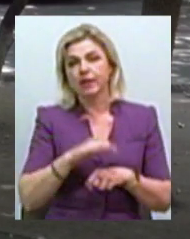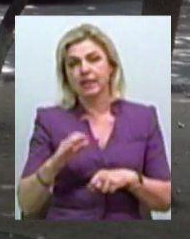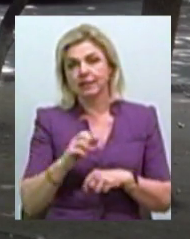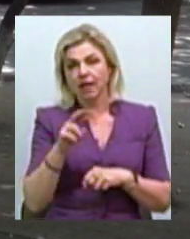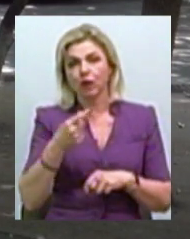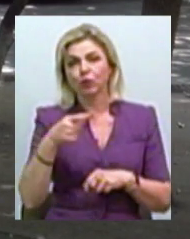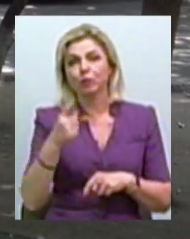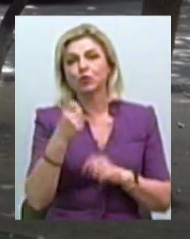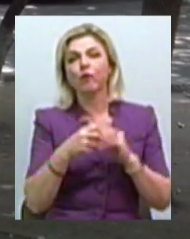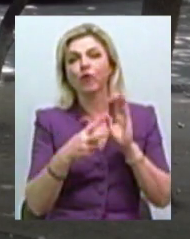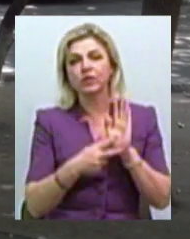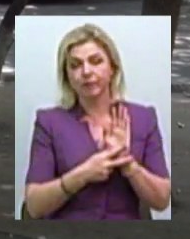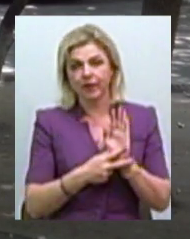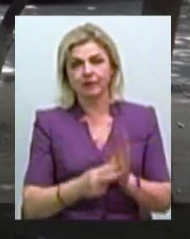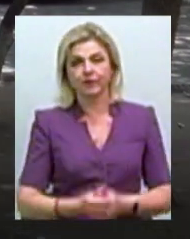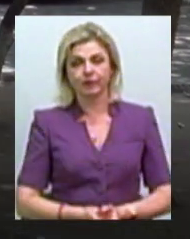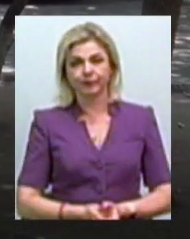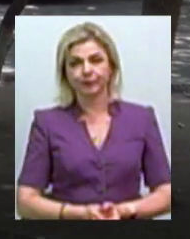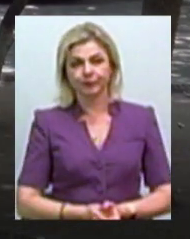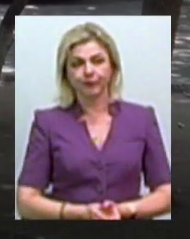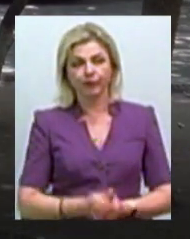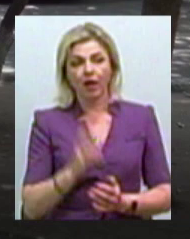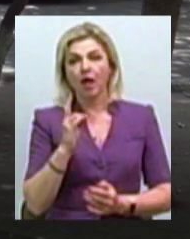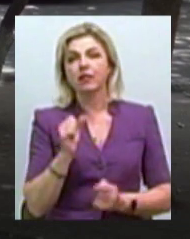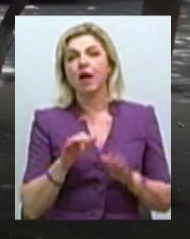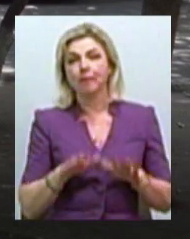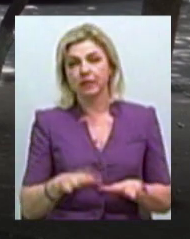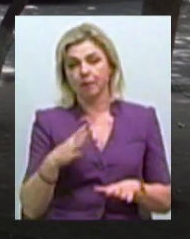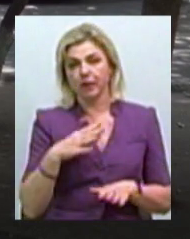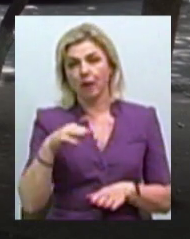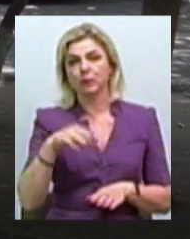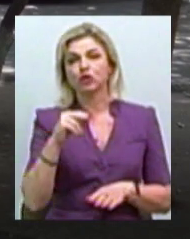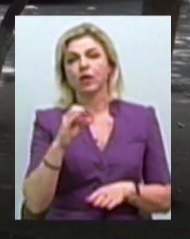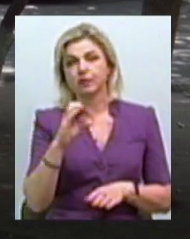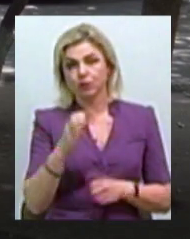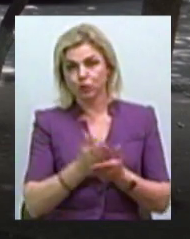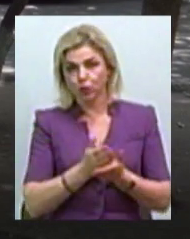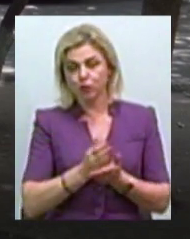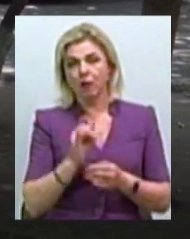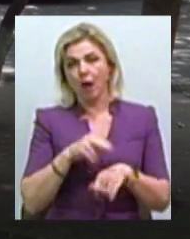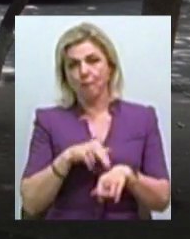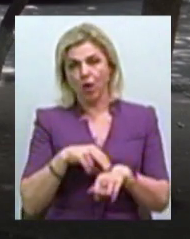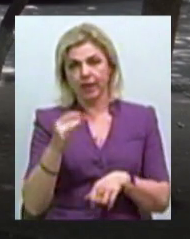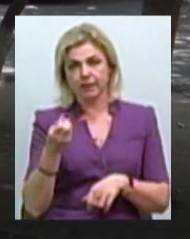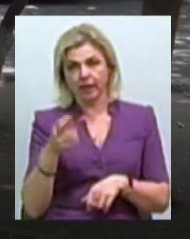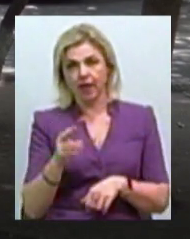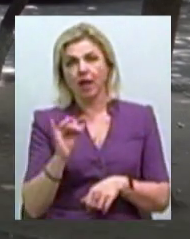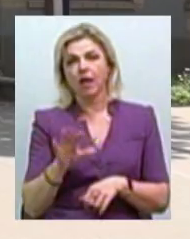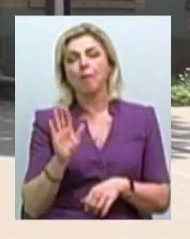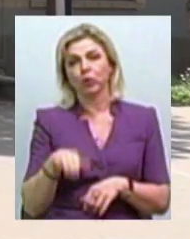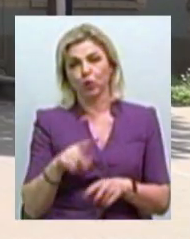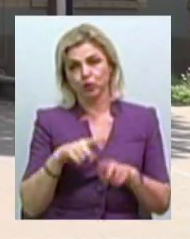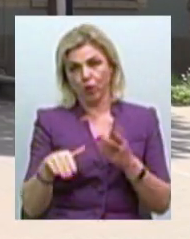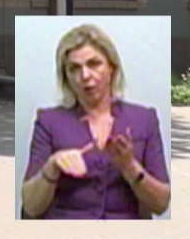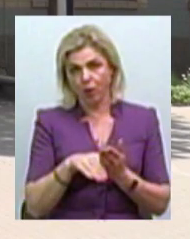номер 118 Ірина Абікулова. На місці була МЧС, служба і поліція разом з ними. І на ними ж приїхала швидка.